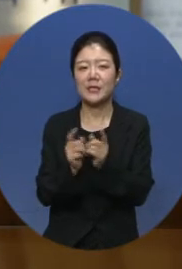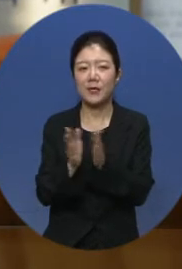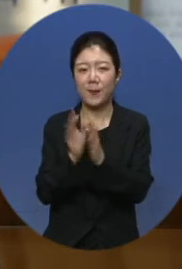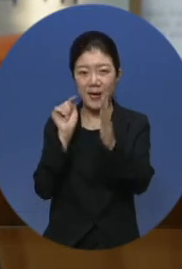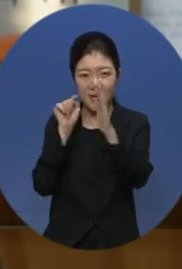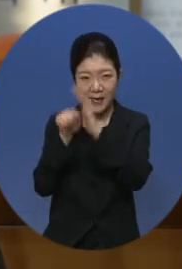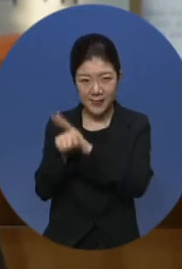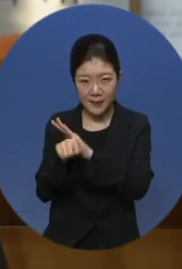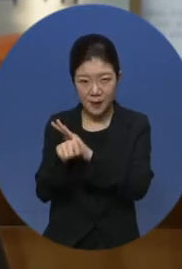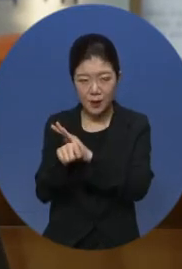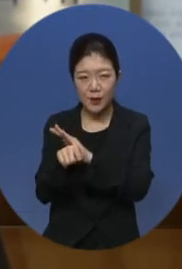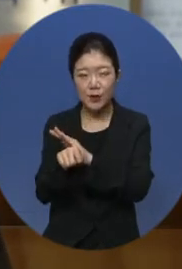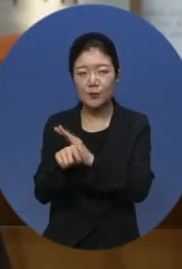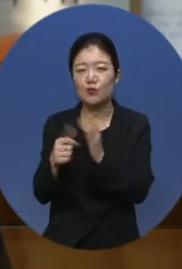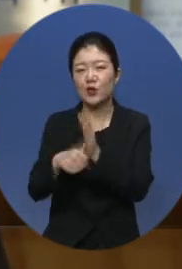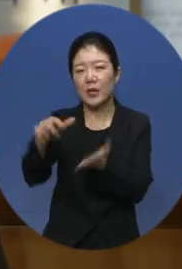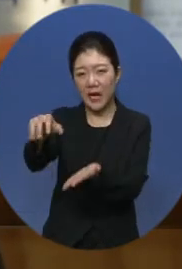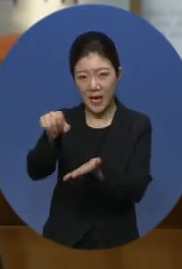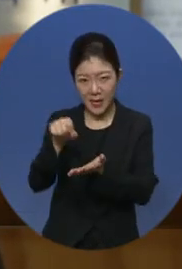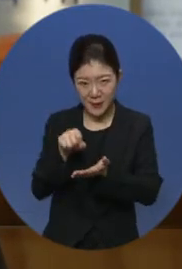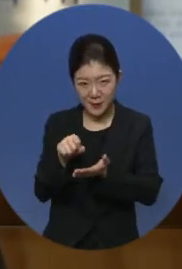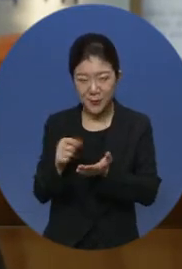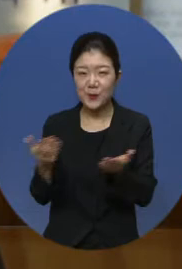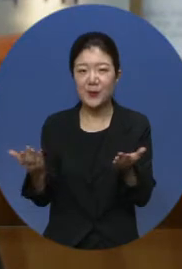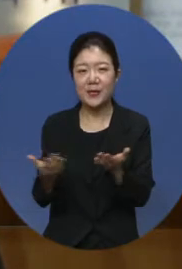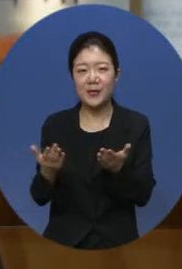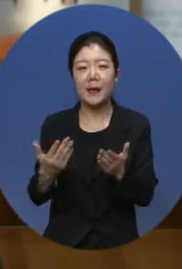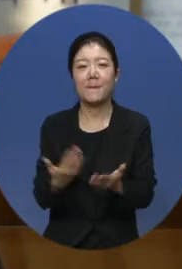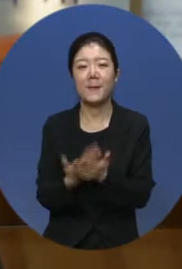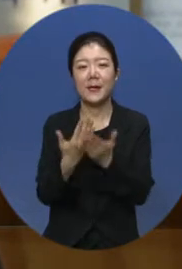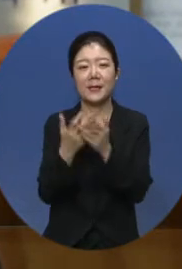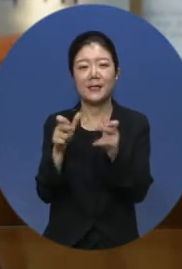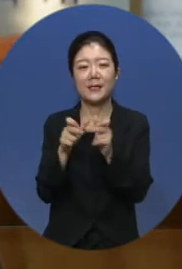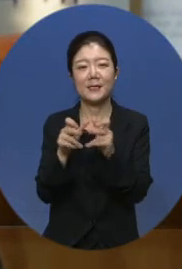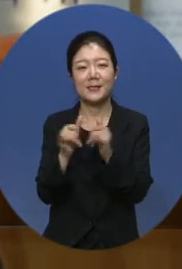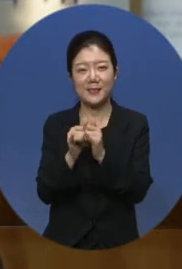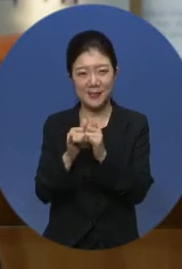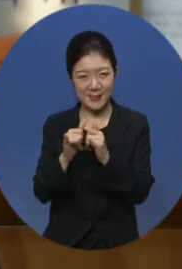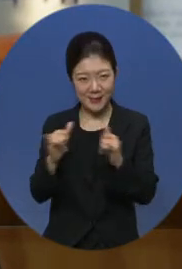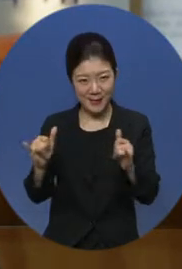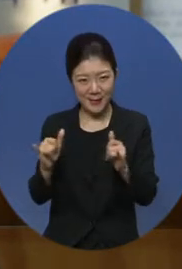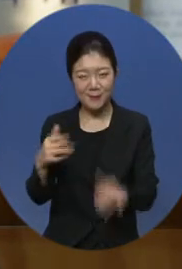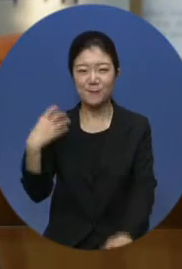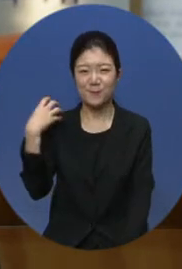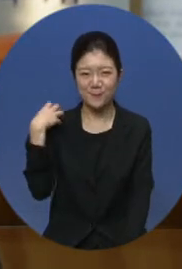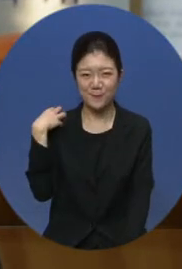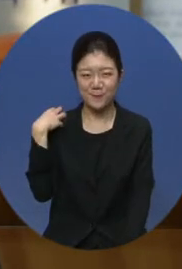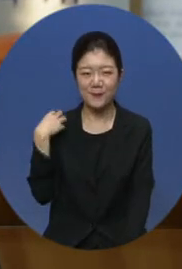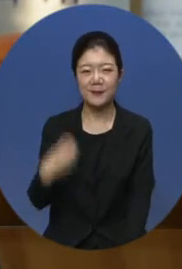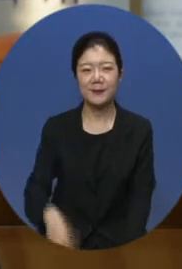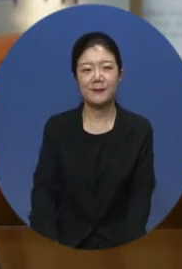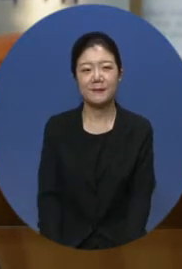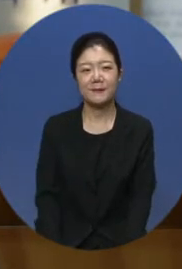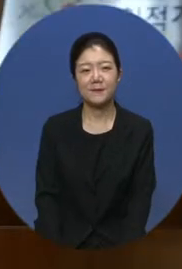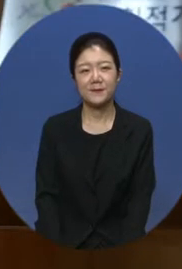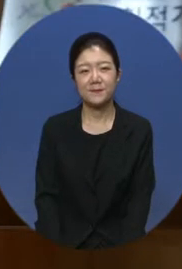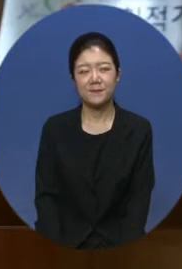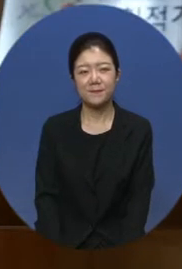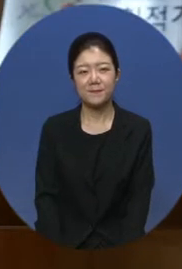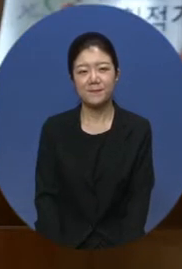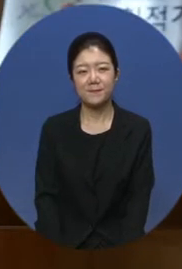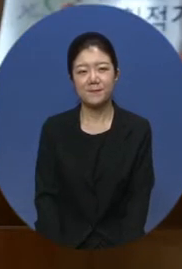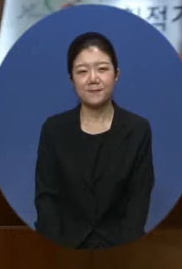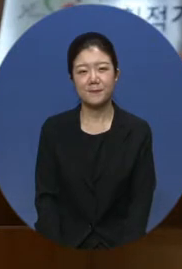찾아가서 수거해오는 그런 일들을 발달장애인 분들이 이렇게 감당하게 됩니다.